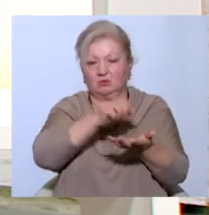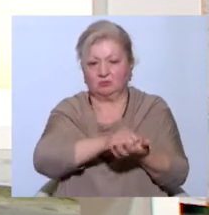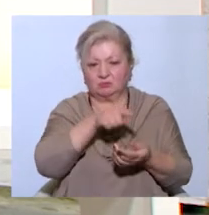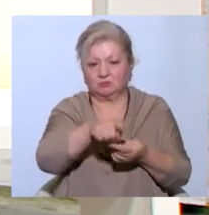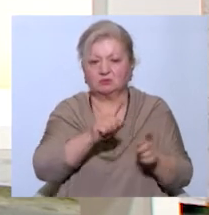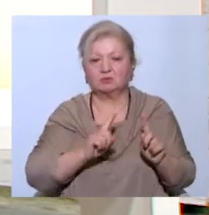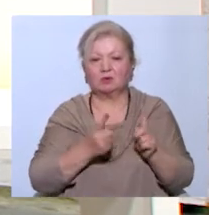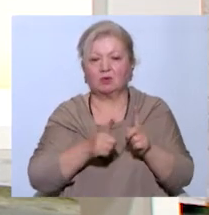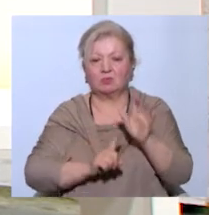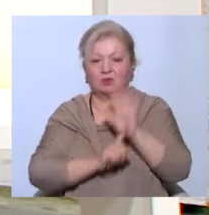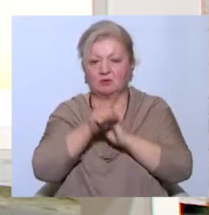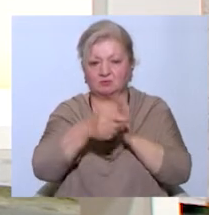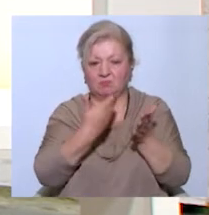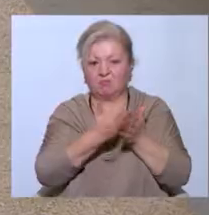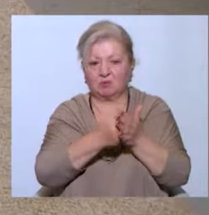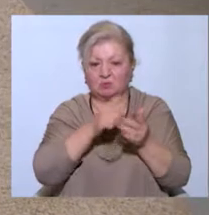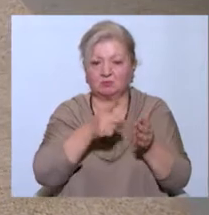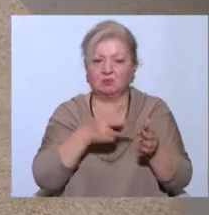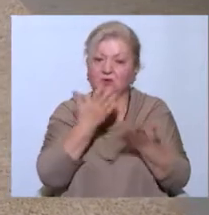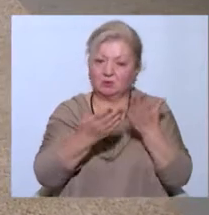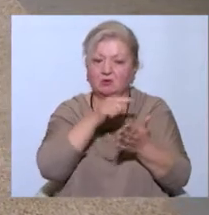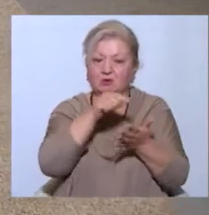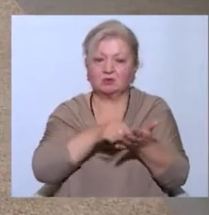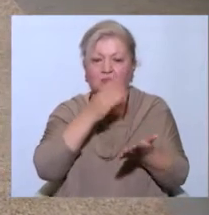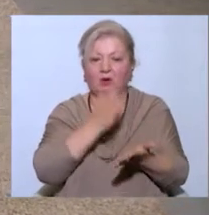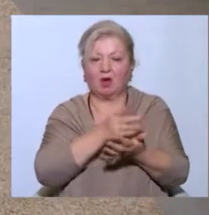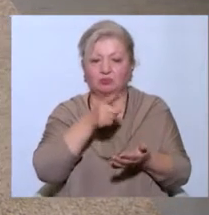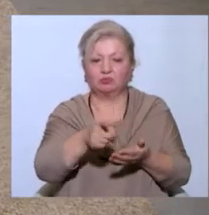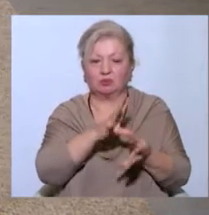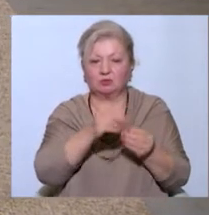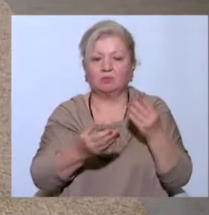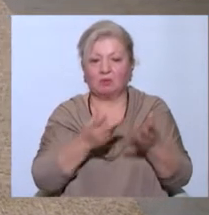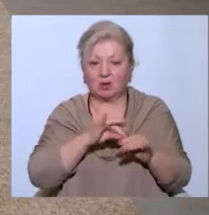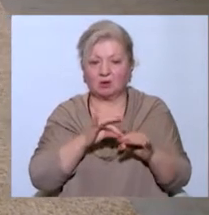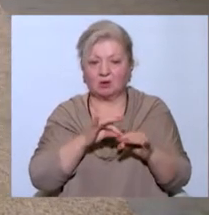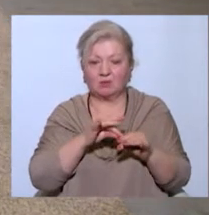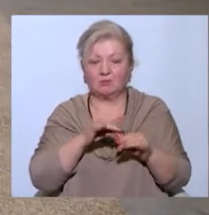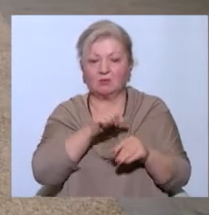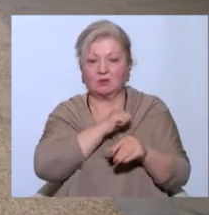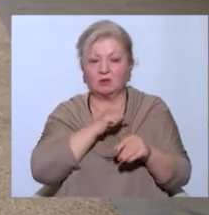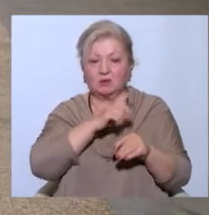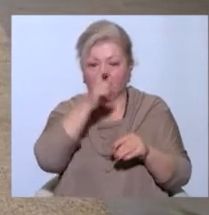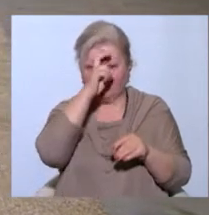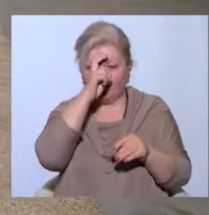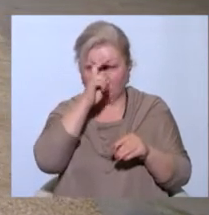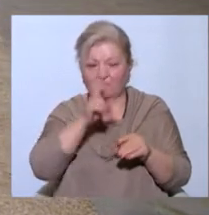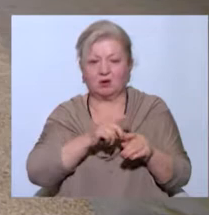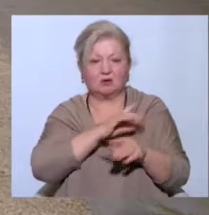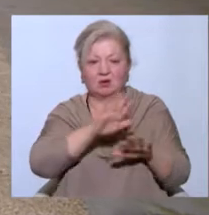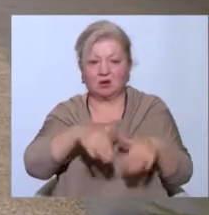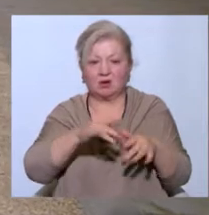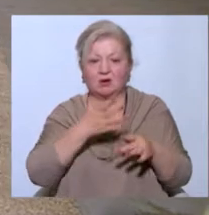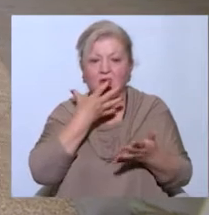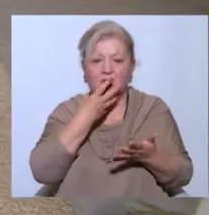რატომ დავიწყე ამ მაგალითით, შესაძლოა თქვენს ეს კითხვა გაქვთ, თუმცა თავისთავად ლოგიკურია, რომ ქვეყანა არ არსებობს თავისი